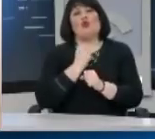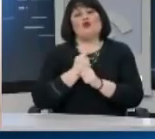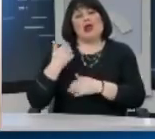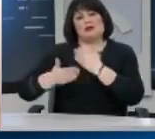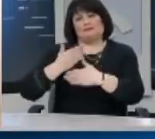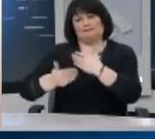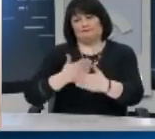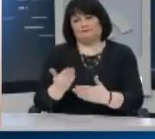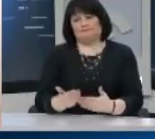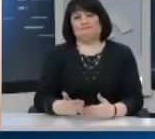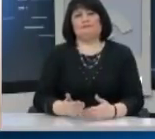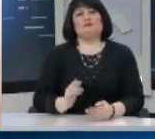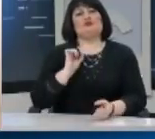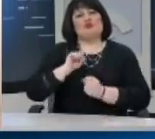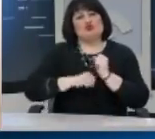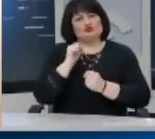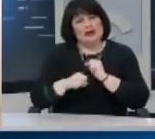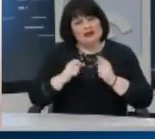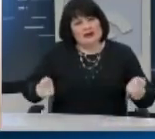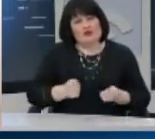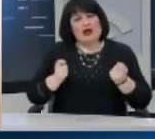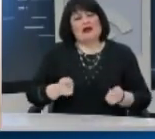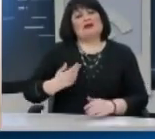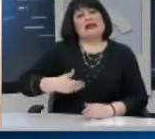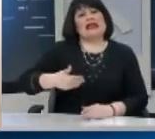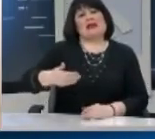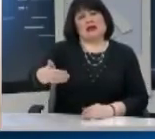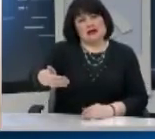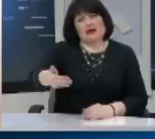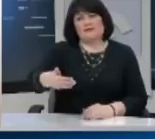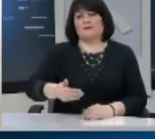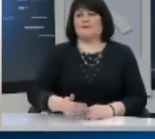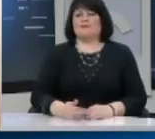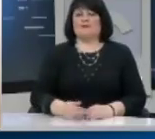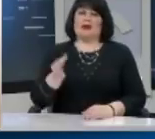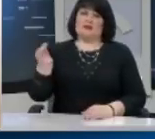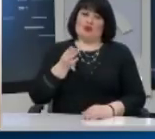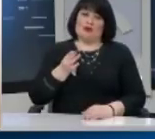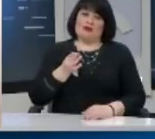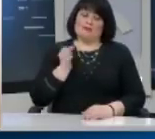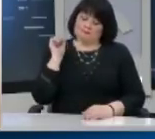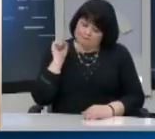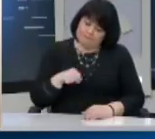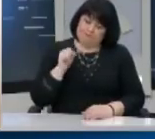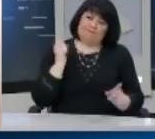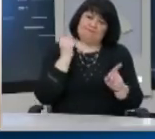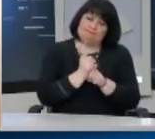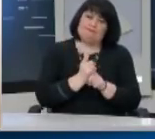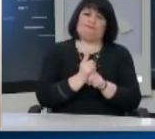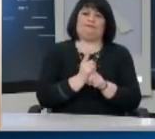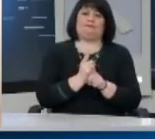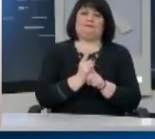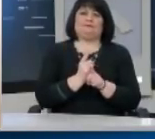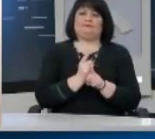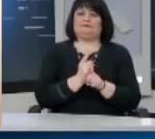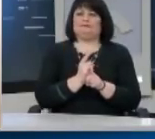γίνει για την προσπάθεια που έχει γίνει και που θα γίνει από δω και πέρα μου πε ότι συμφωνεί ιδιαίτερα με